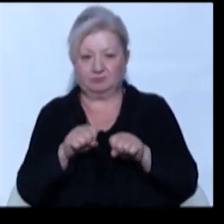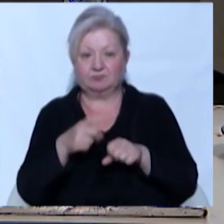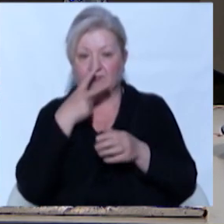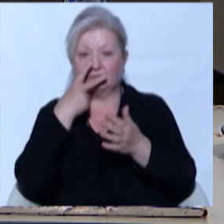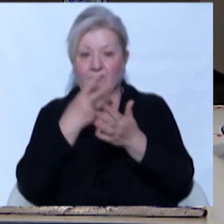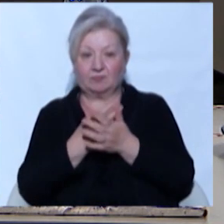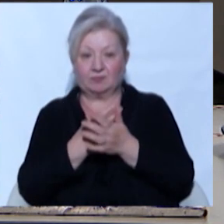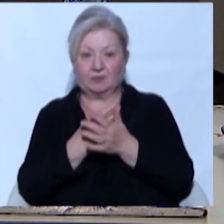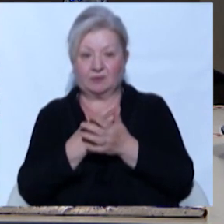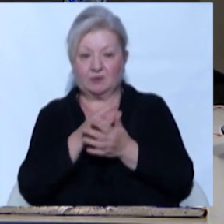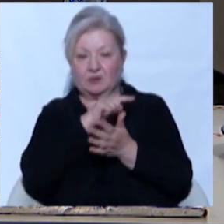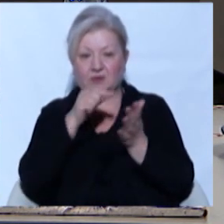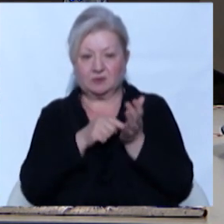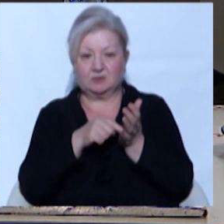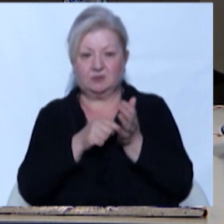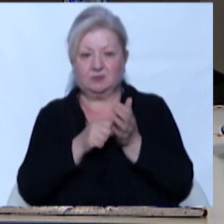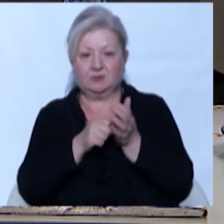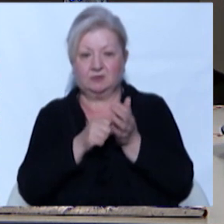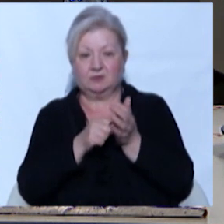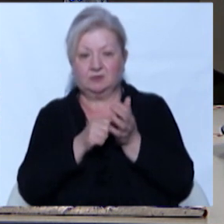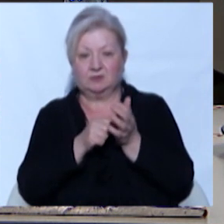ნახოთ ასეთი საკითხი.